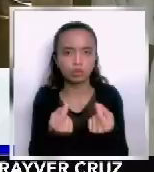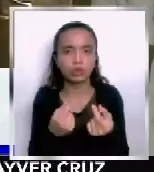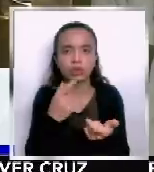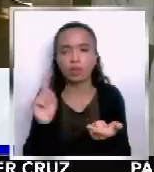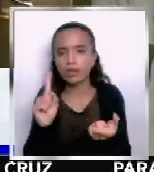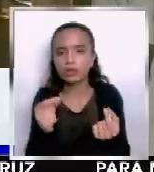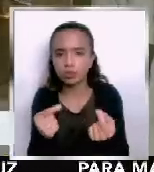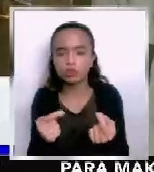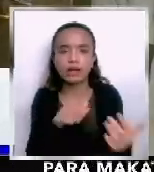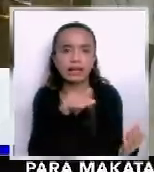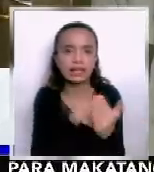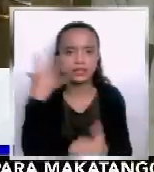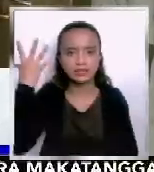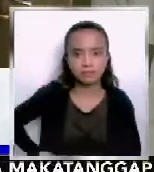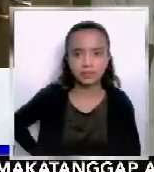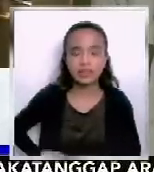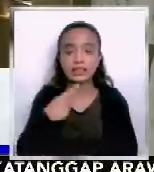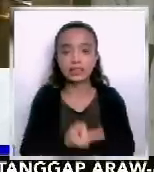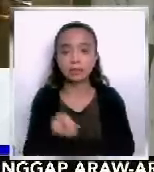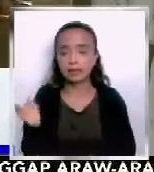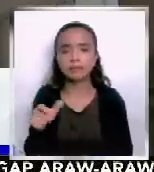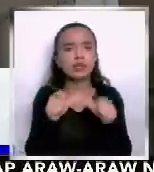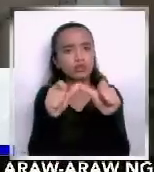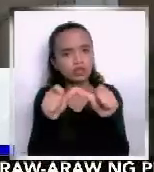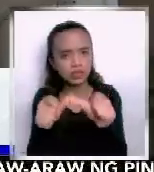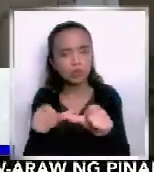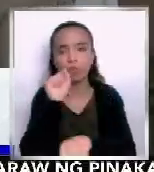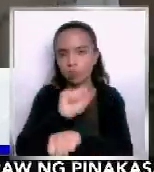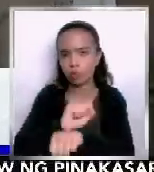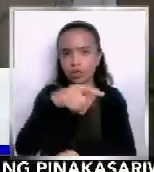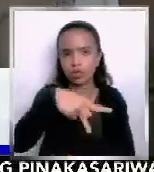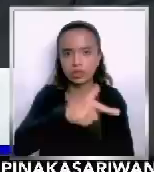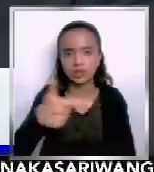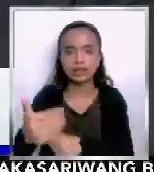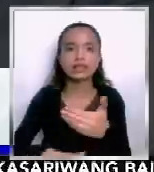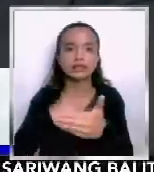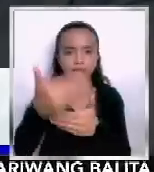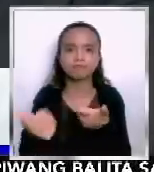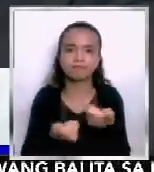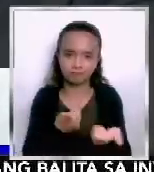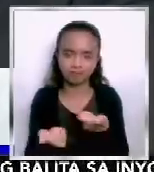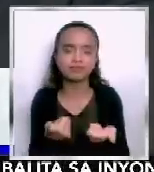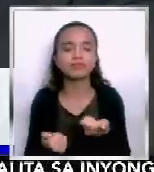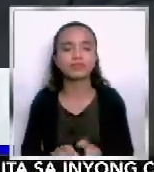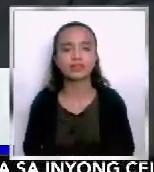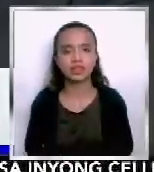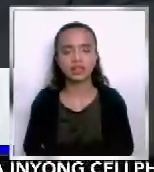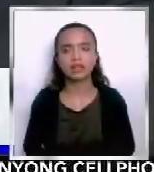corruption. Sabi ni Agbayani, patuloy lang daw ang trabaho ng PCGG hanggang sa susunod administrasyon.